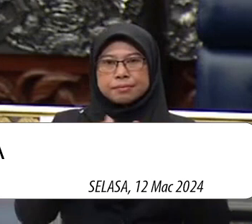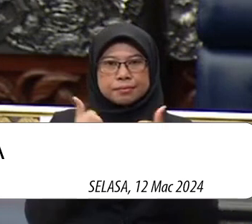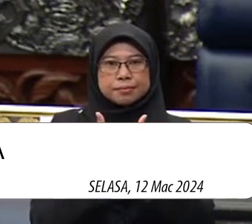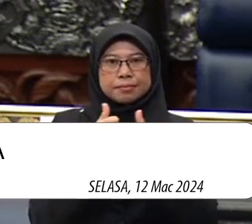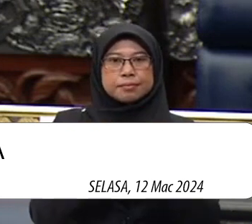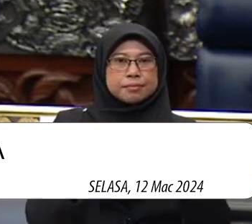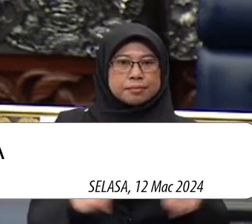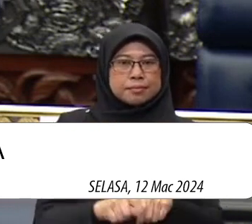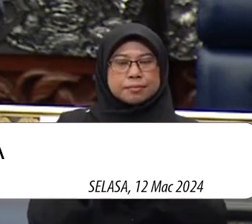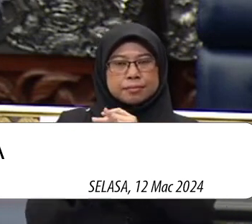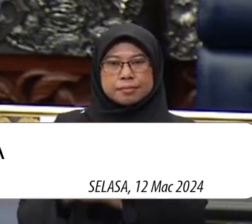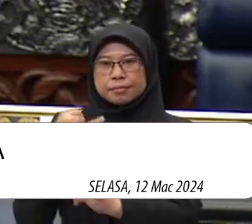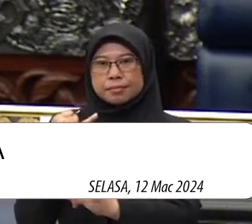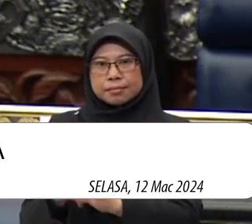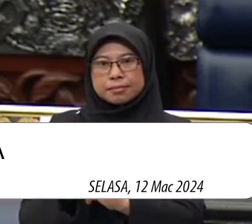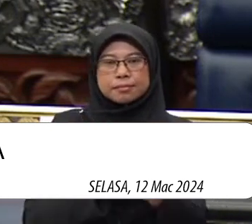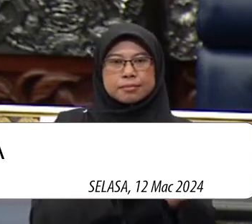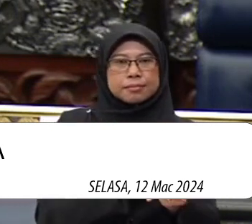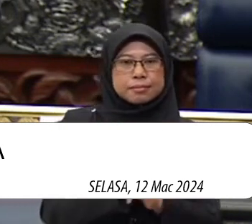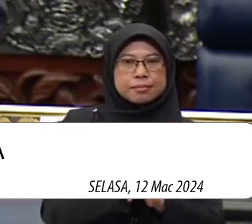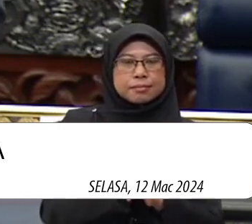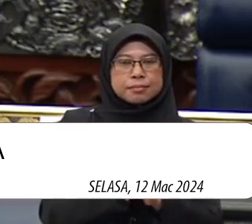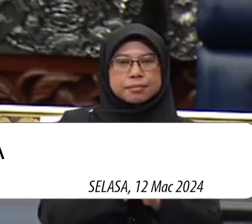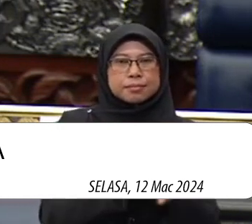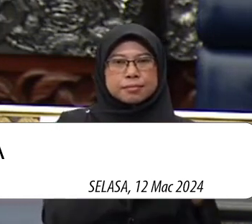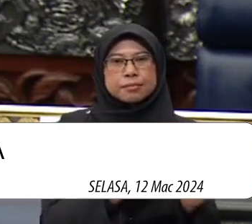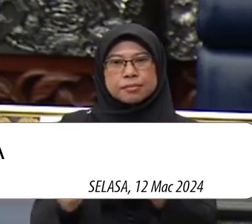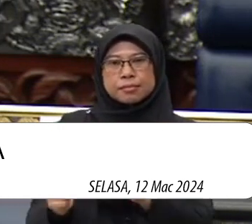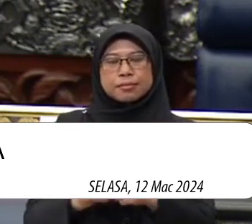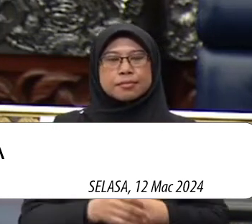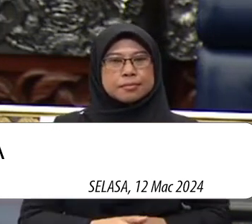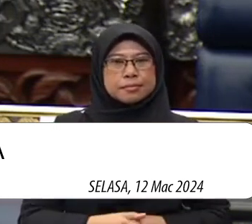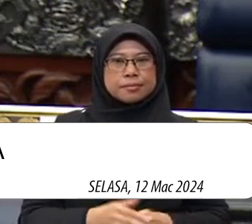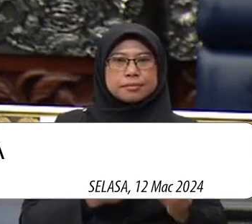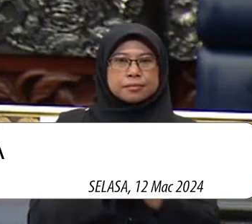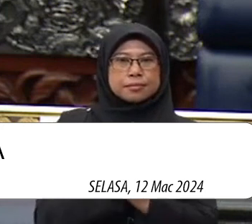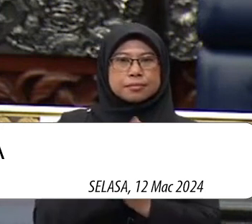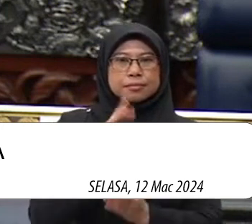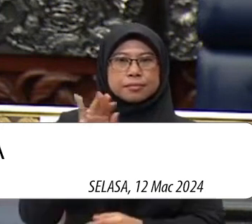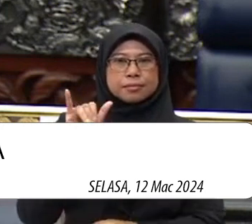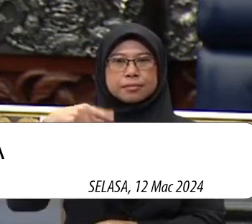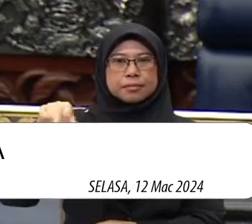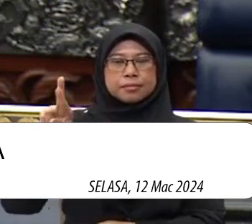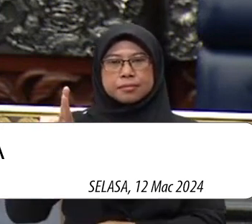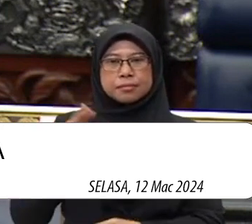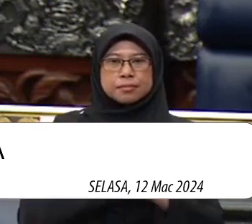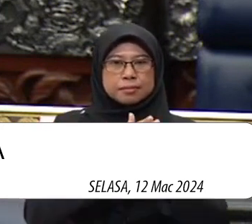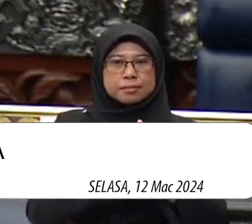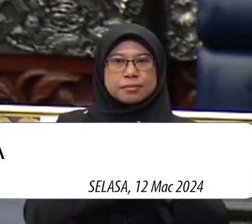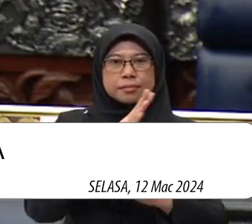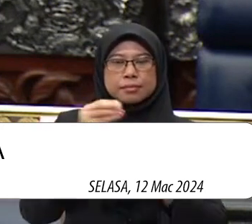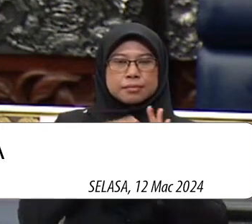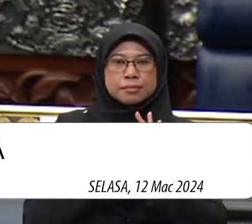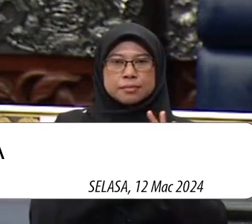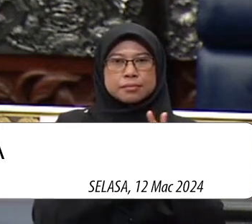tempatan mahupun antarabangsa dalam bidang strategik melalui myp perkongsian dan